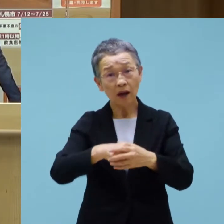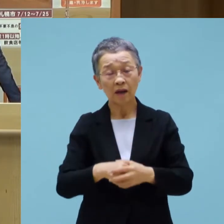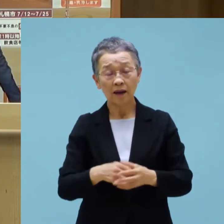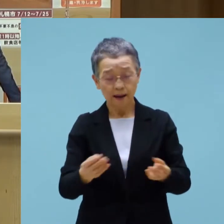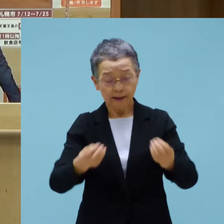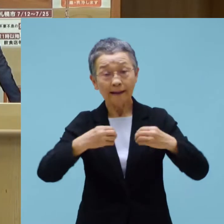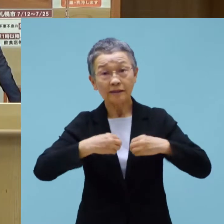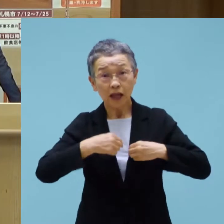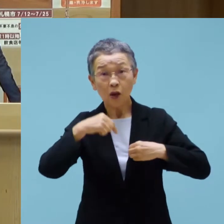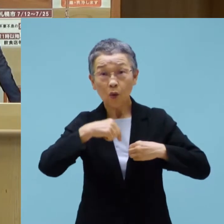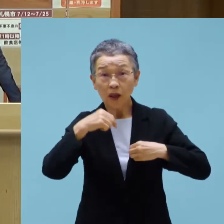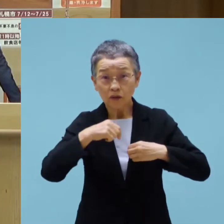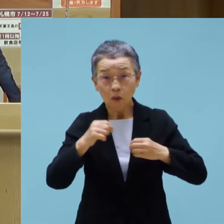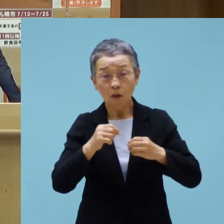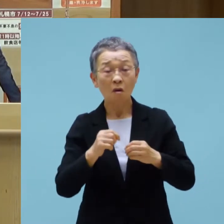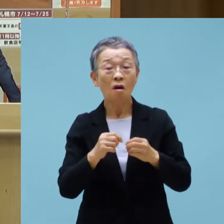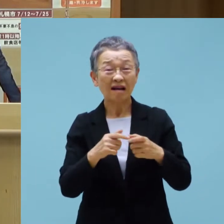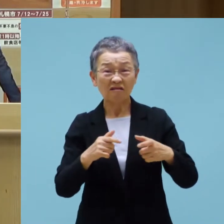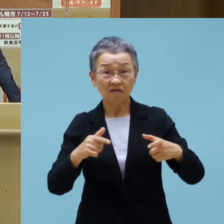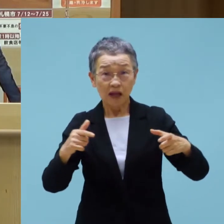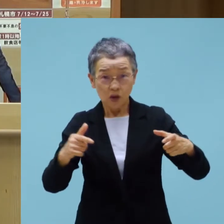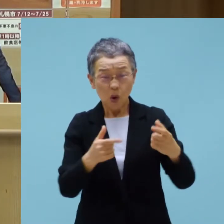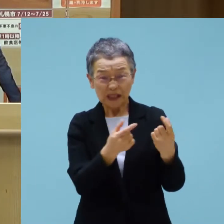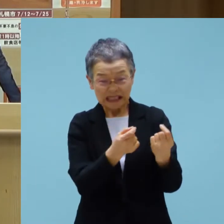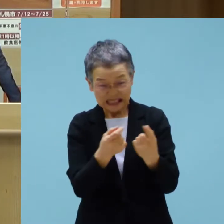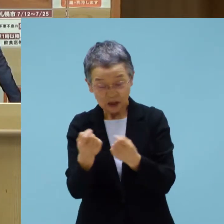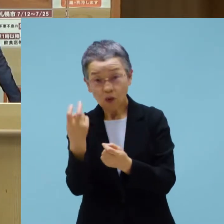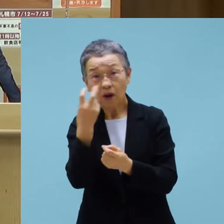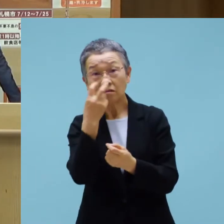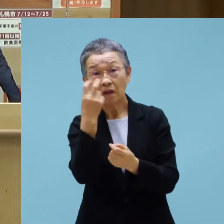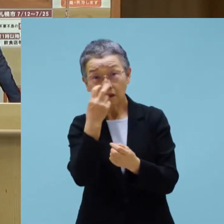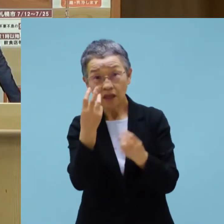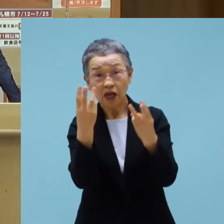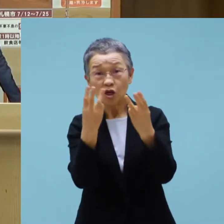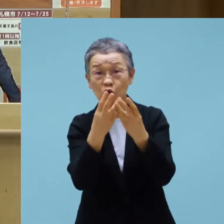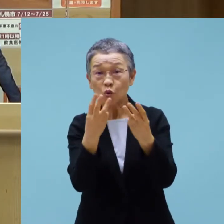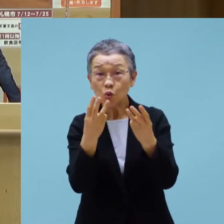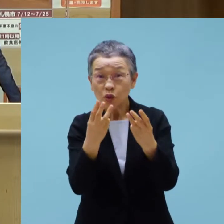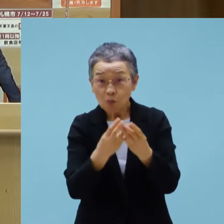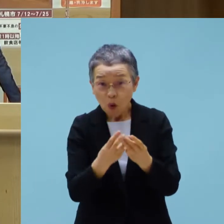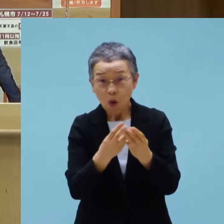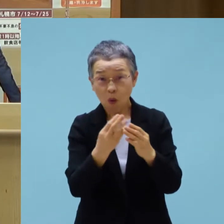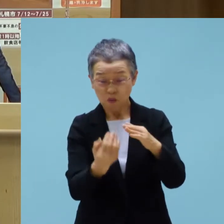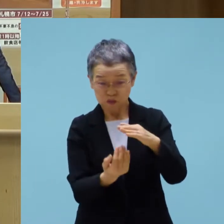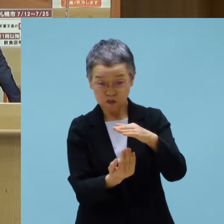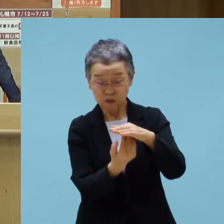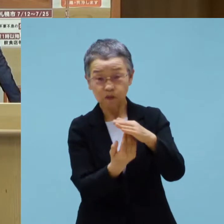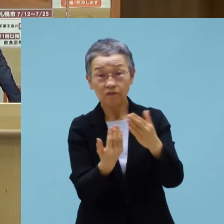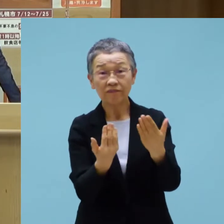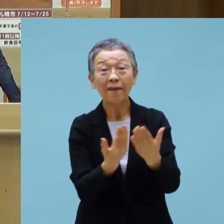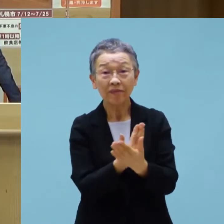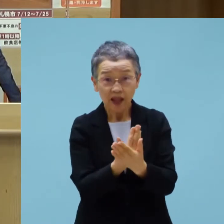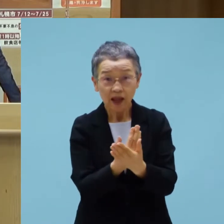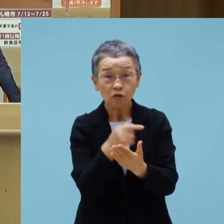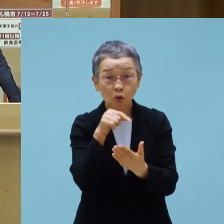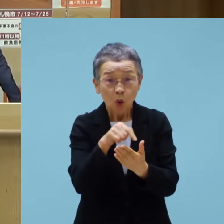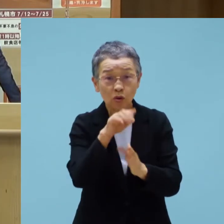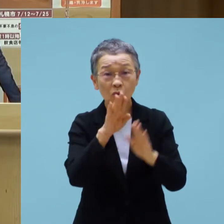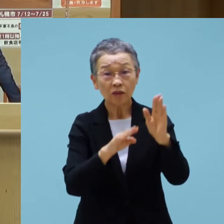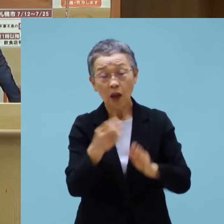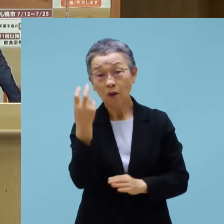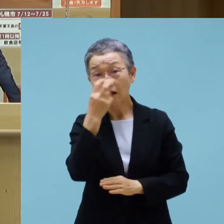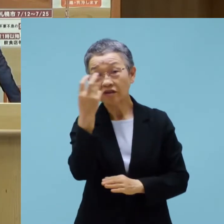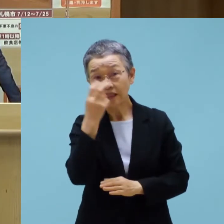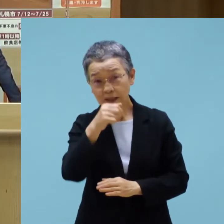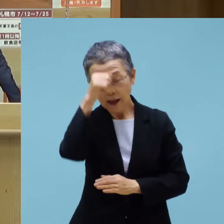拡大をしっかり確認をして数字がしっかり上昇して状況を確認して病床が逼迫を